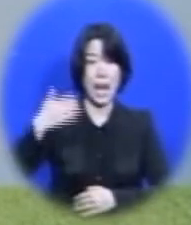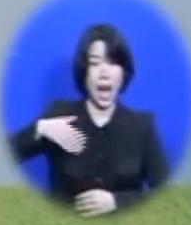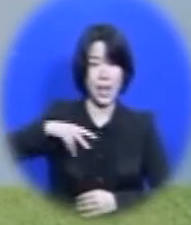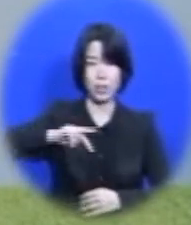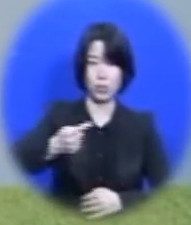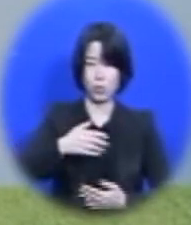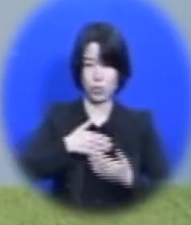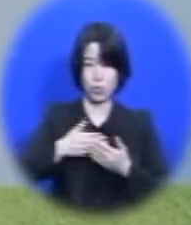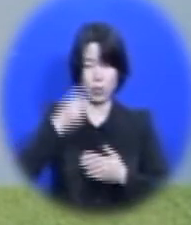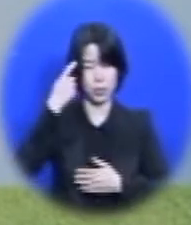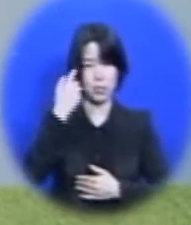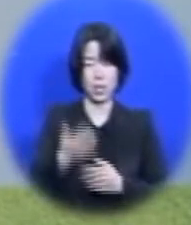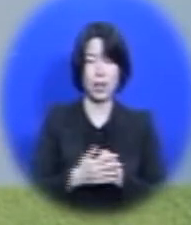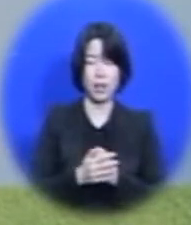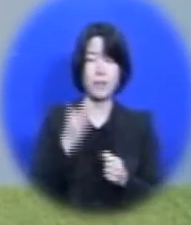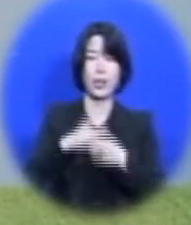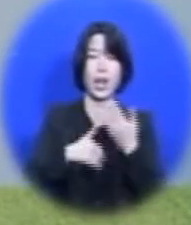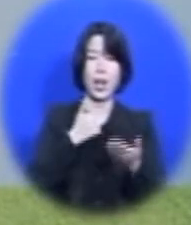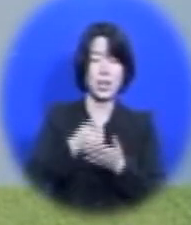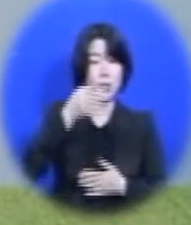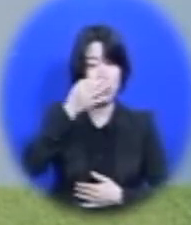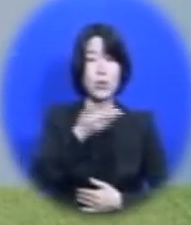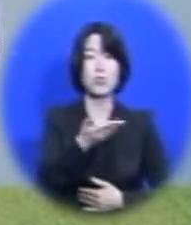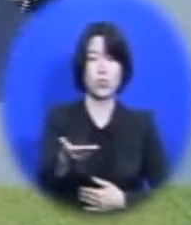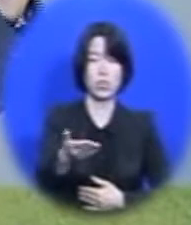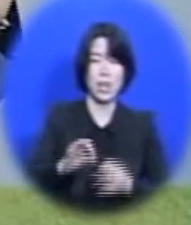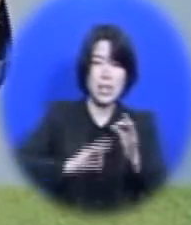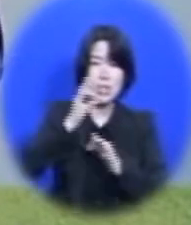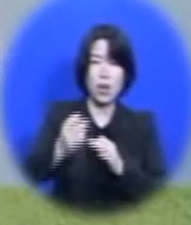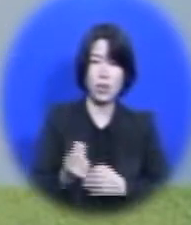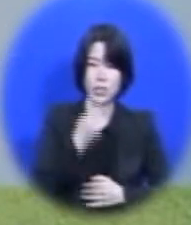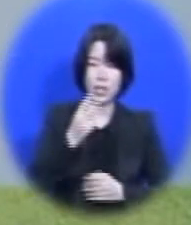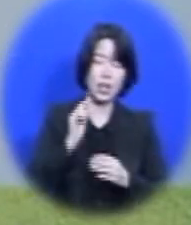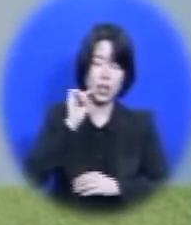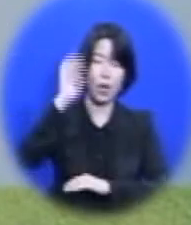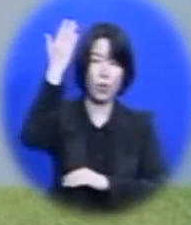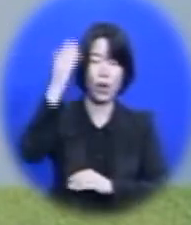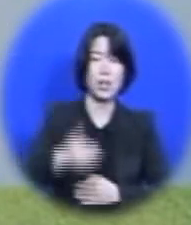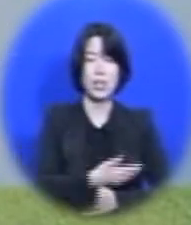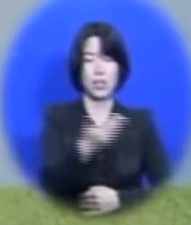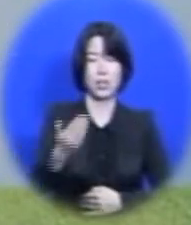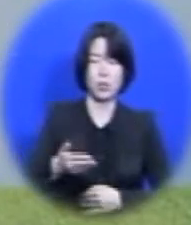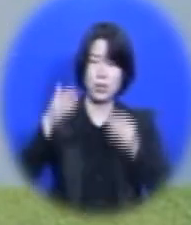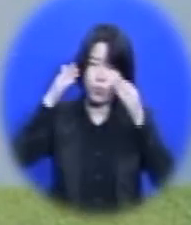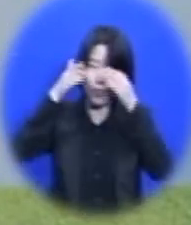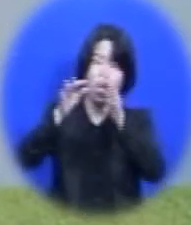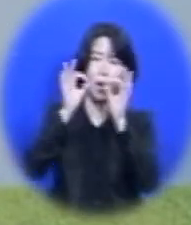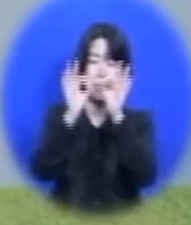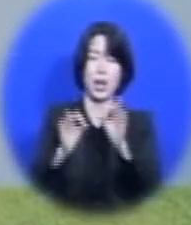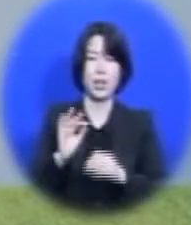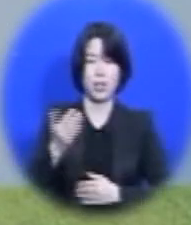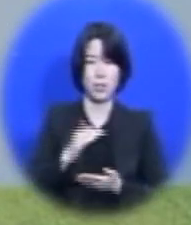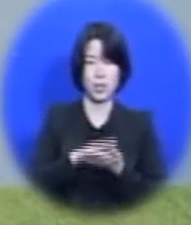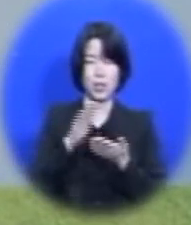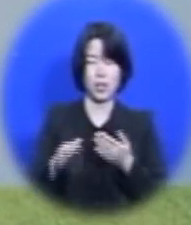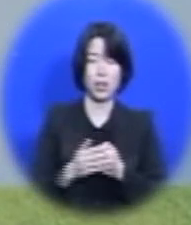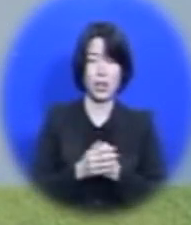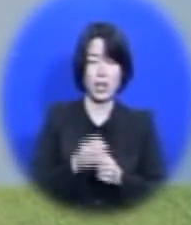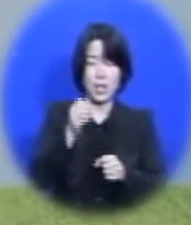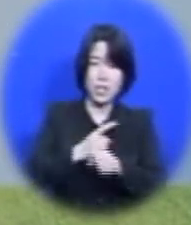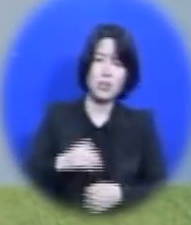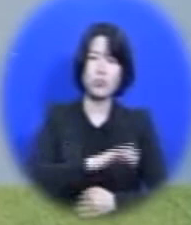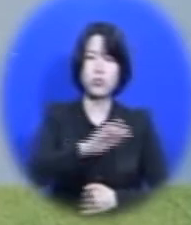두렵습니까? 하나님께서 보여주신 영생의 영광을 여러분이 주목해 보셔야 됩니다. 이미